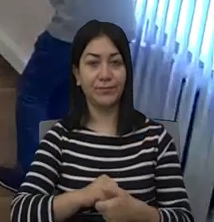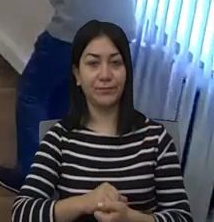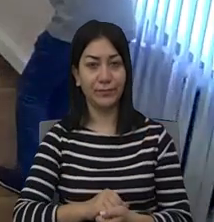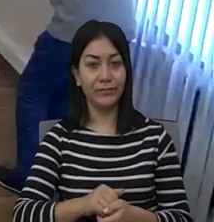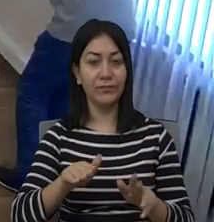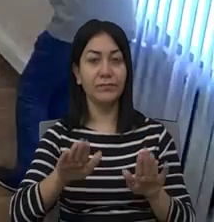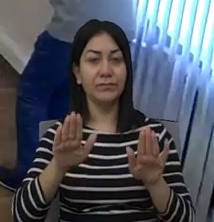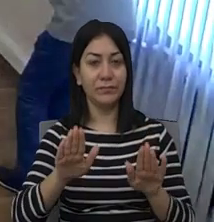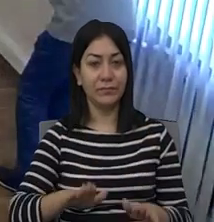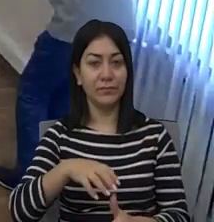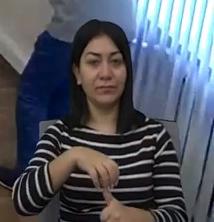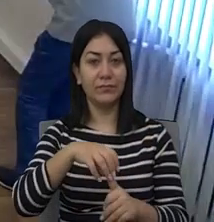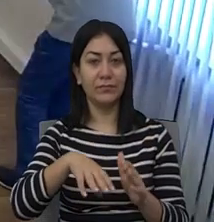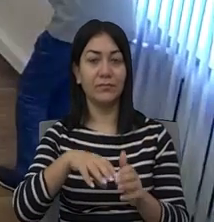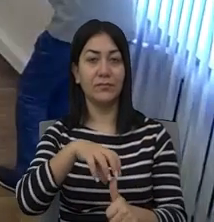նստավայրում,